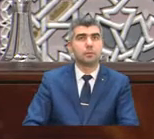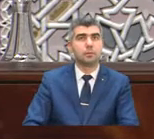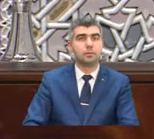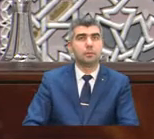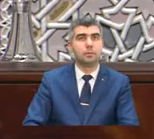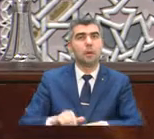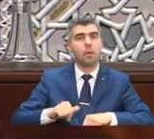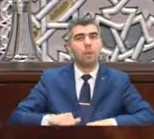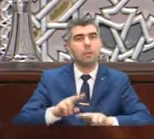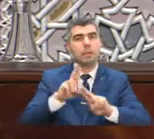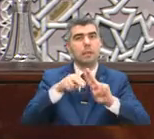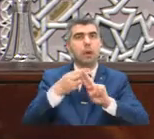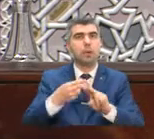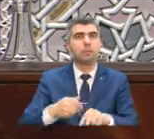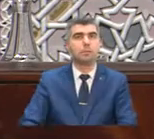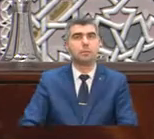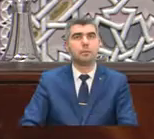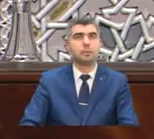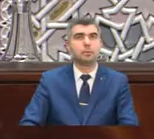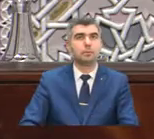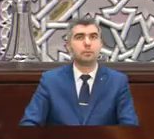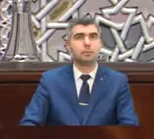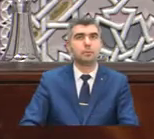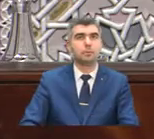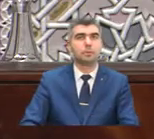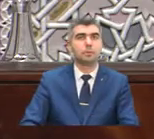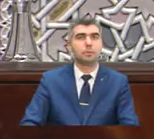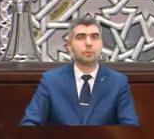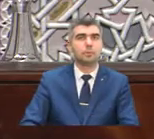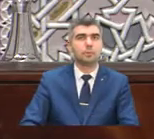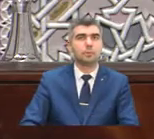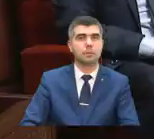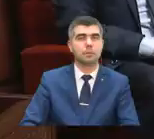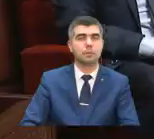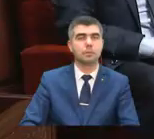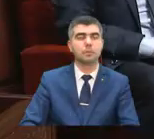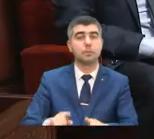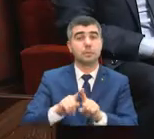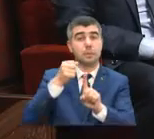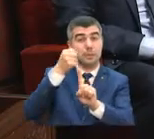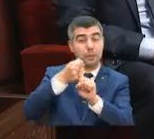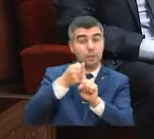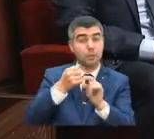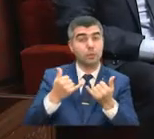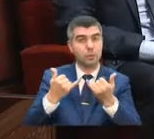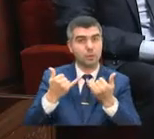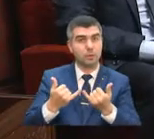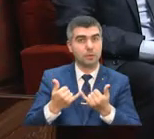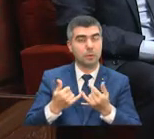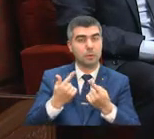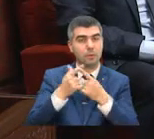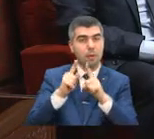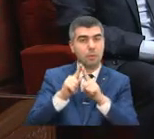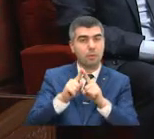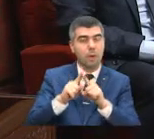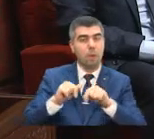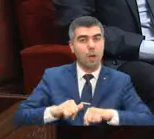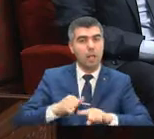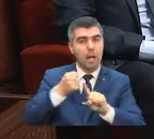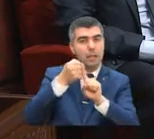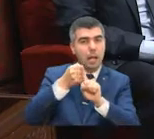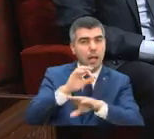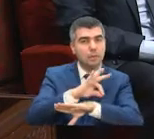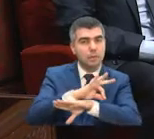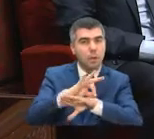للسيد الوزير للرد تفضلوا. شكرا سيد النائب المحترم. هناك مجهود الآن كيتبذل ما بين وزارة إصلاح الإدارة والوظيفة العمومية